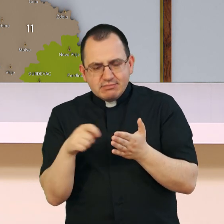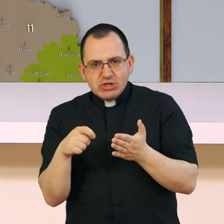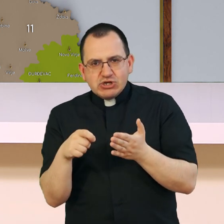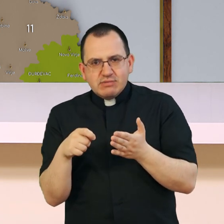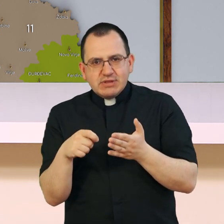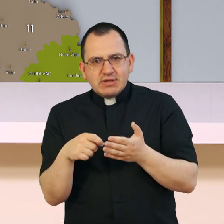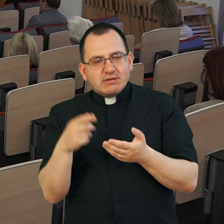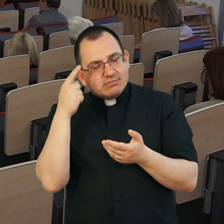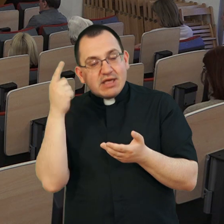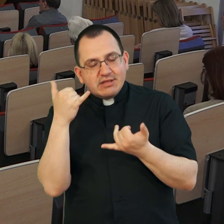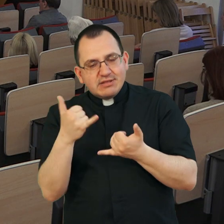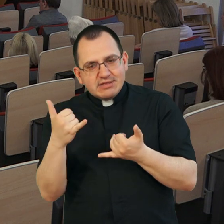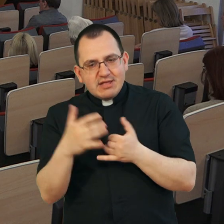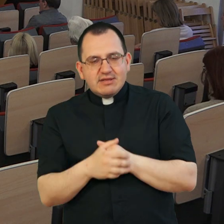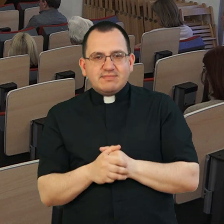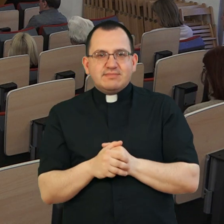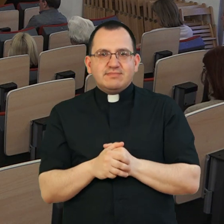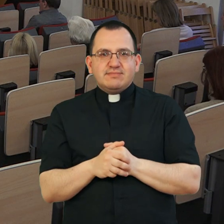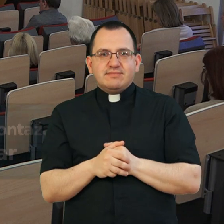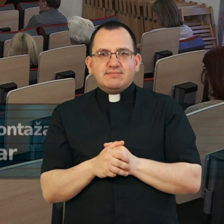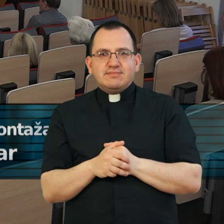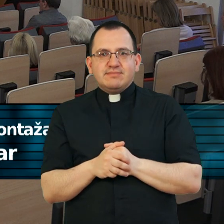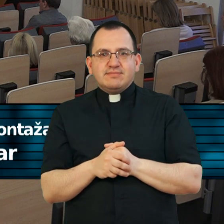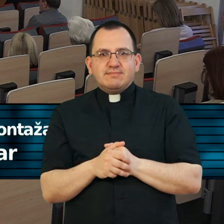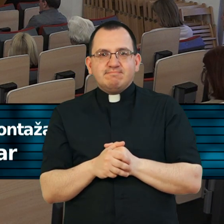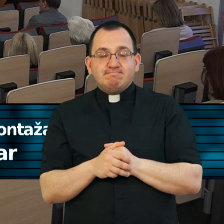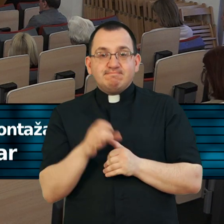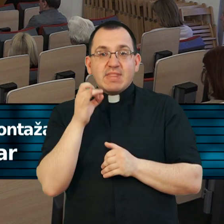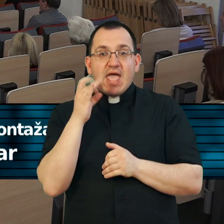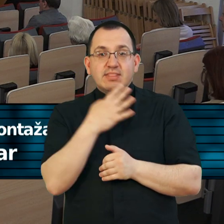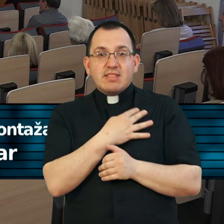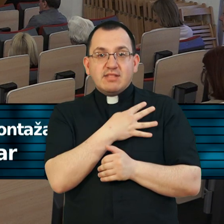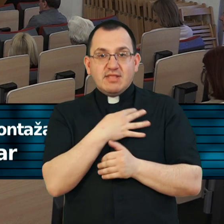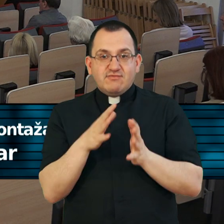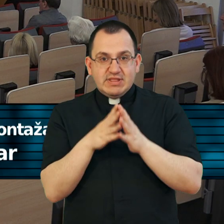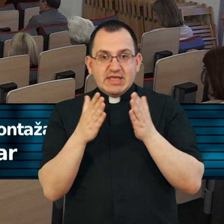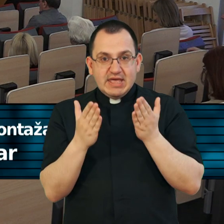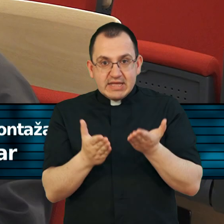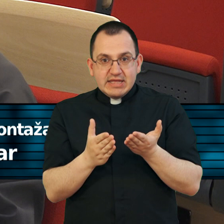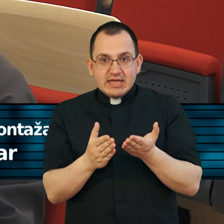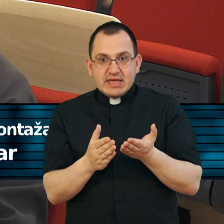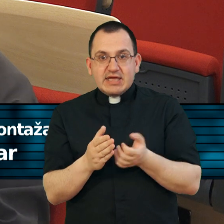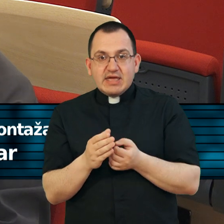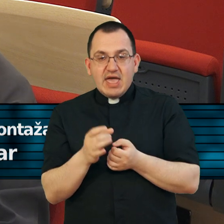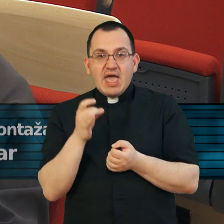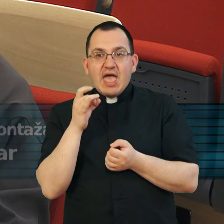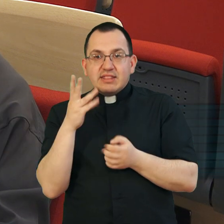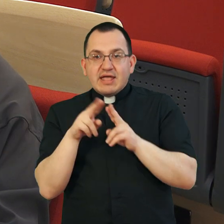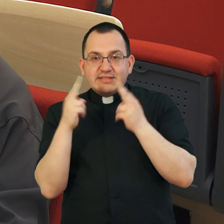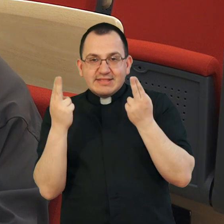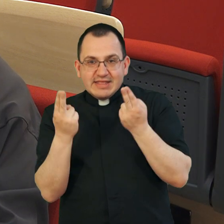narednim minutama. Povodom obilježavanja Dana hrvatske knjige te Svjetskog dana knjige i autorskih